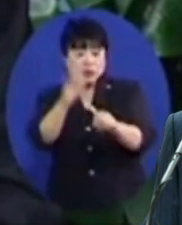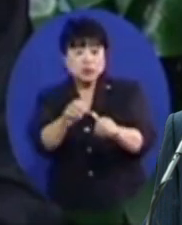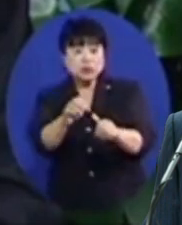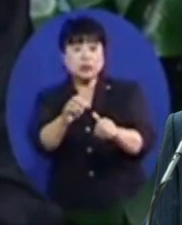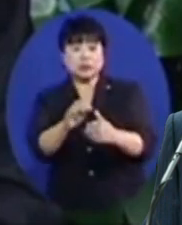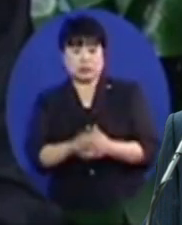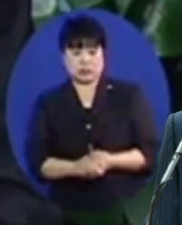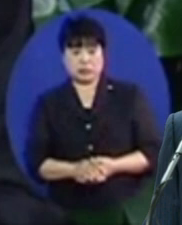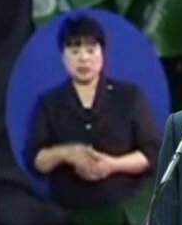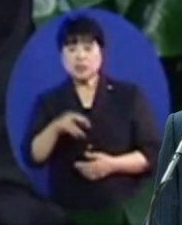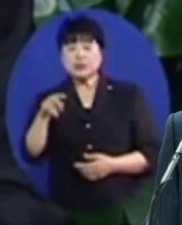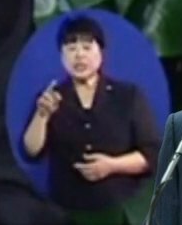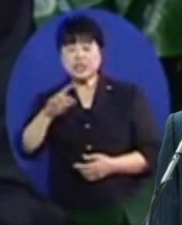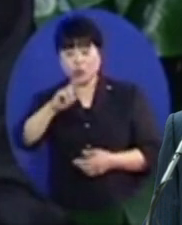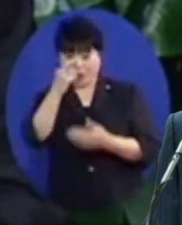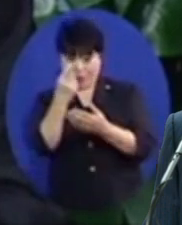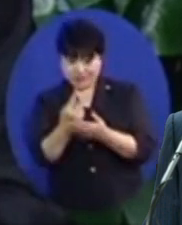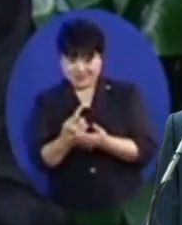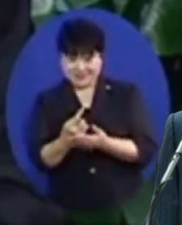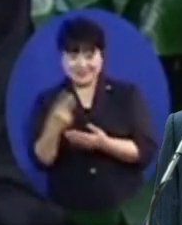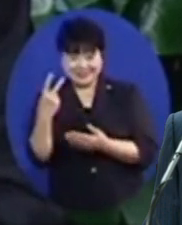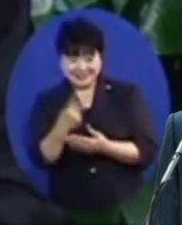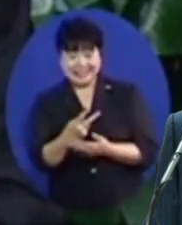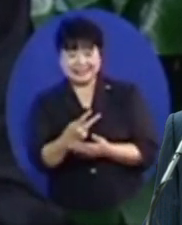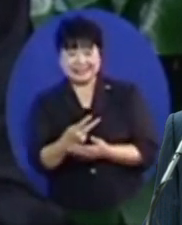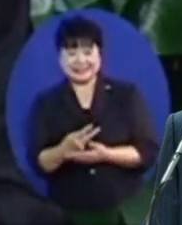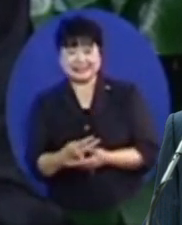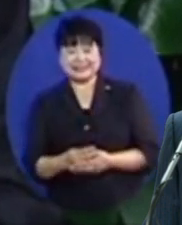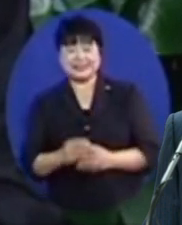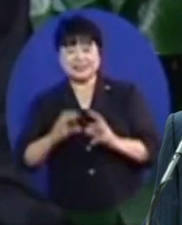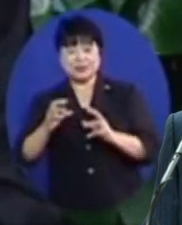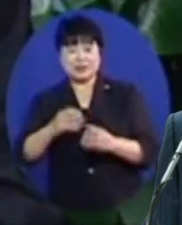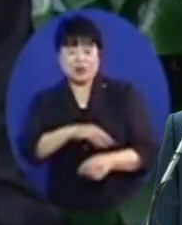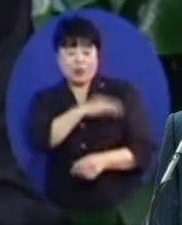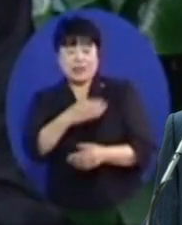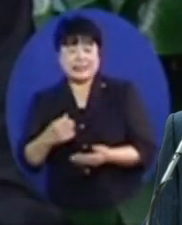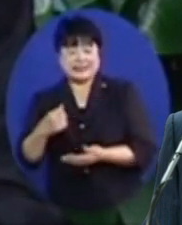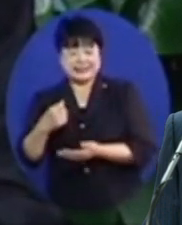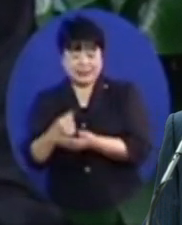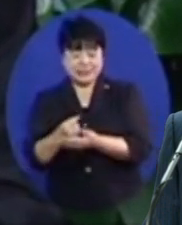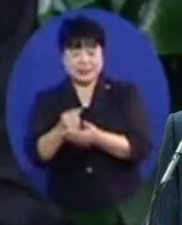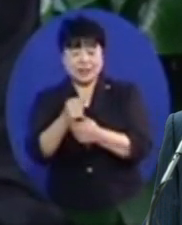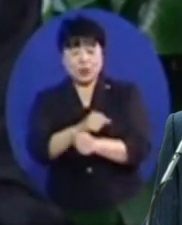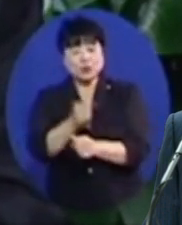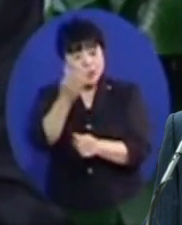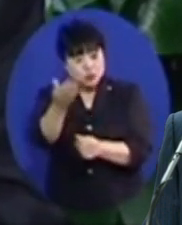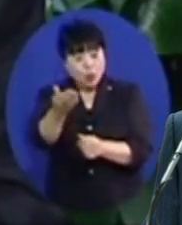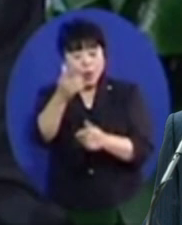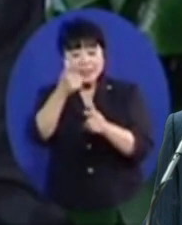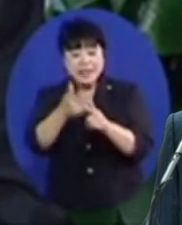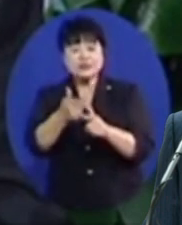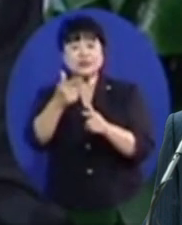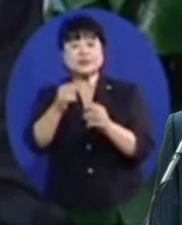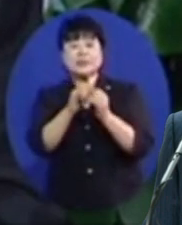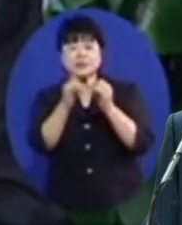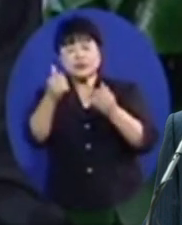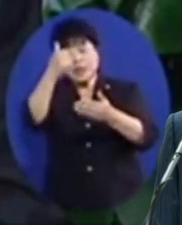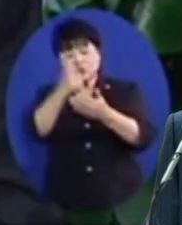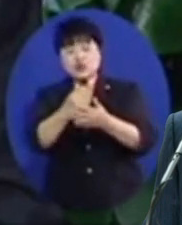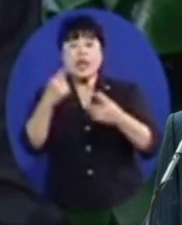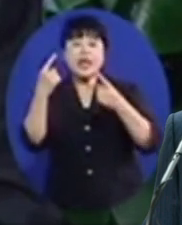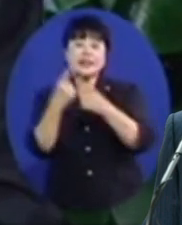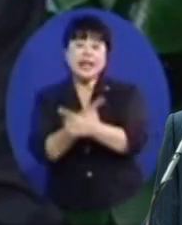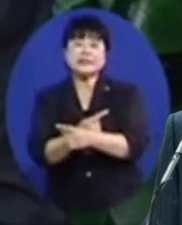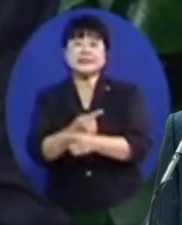심의도 돌아와서 다시 정권을 회복했을 때 용서해 주었는 것입니다. 예수님은 인류의 죄를